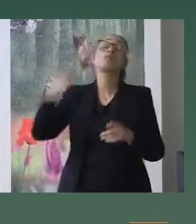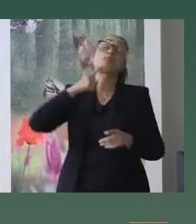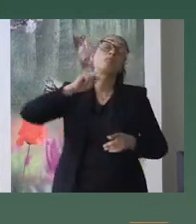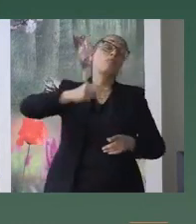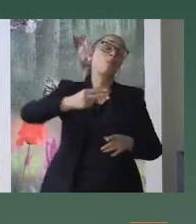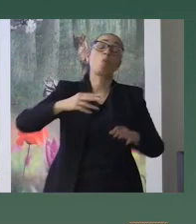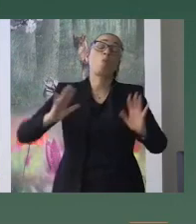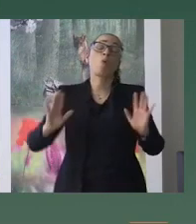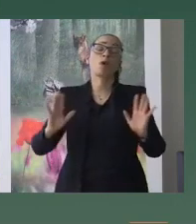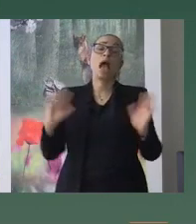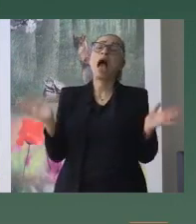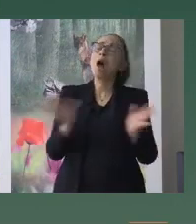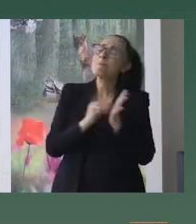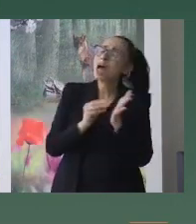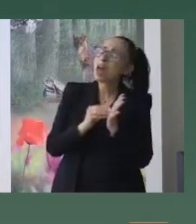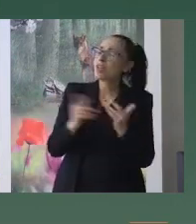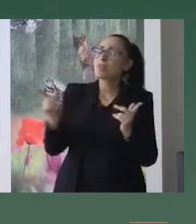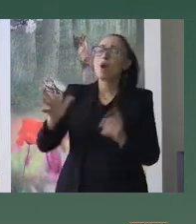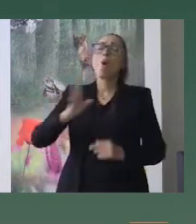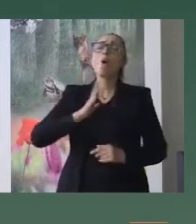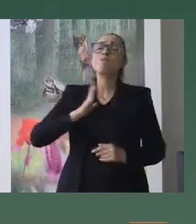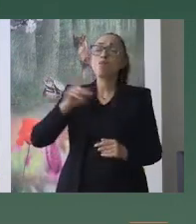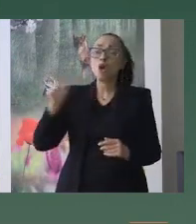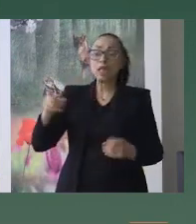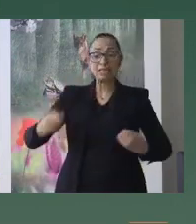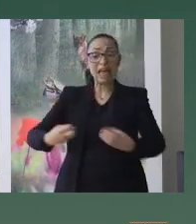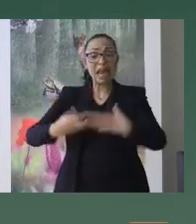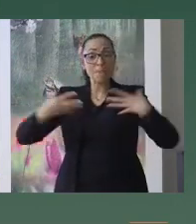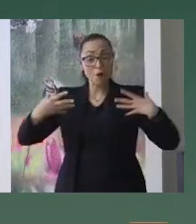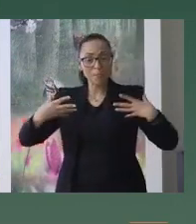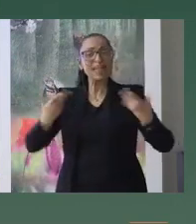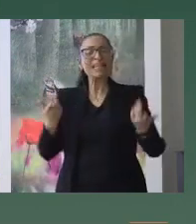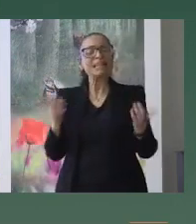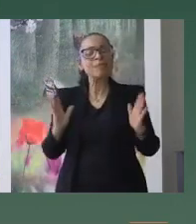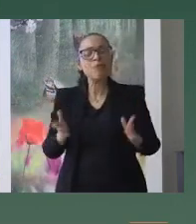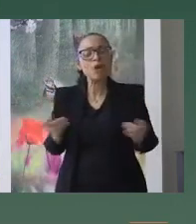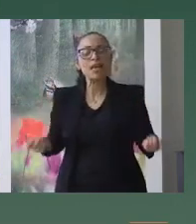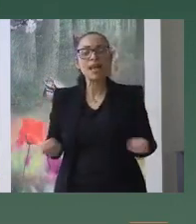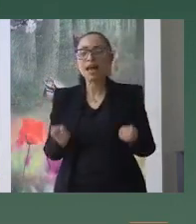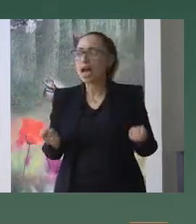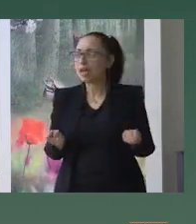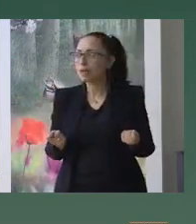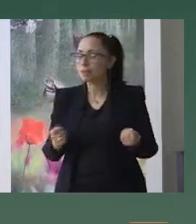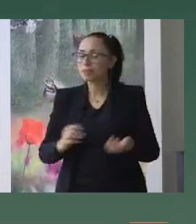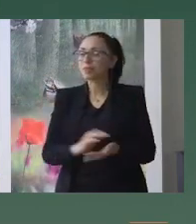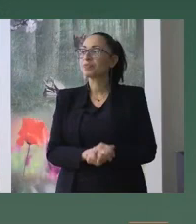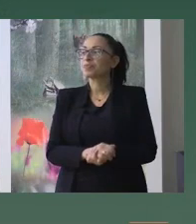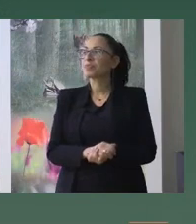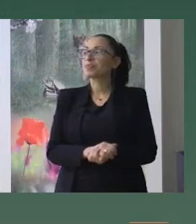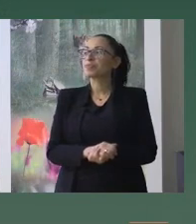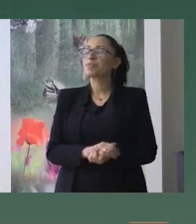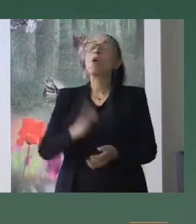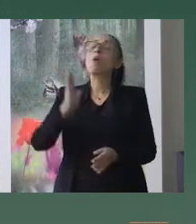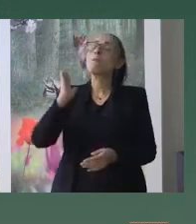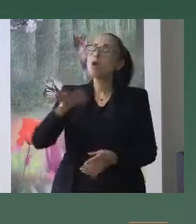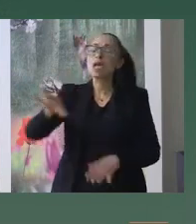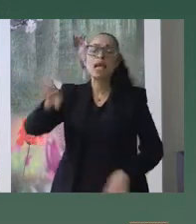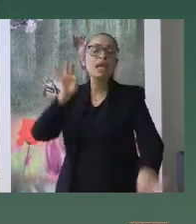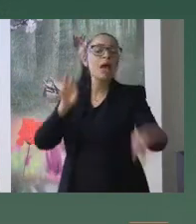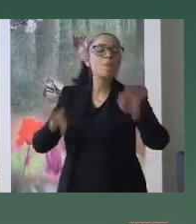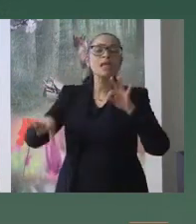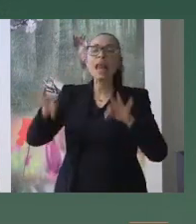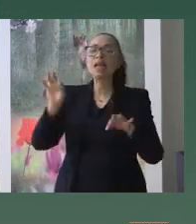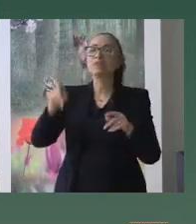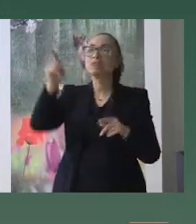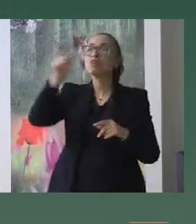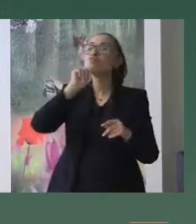Όχι, απλώς ο πολίτης, ο ενημερωμένος πολίτης τι μπορεί να κάνει. Μπορεί να πιέσει. και μπορεί να επιλέξει τους